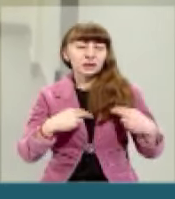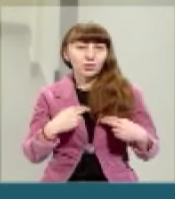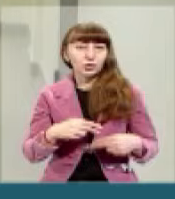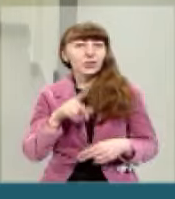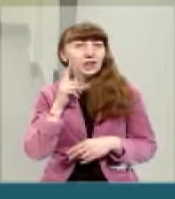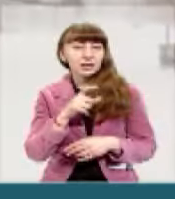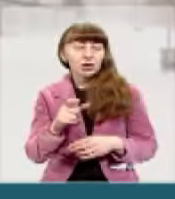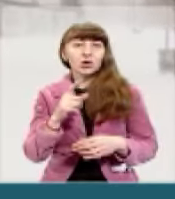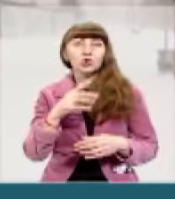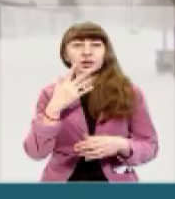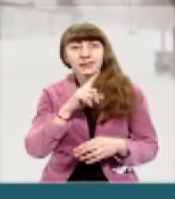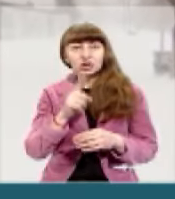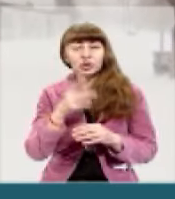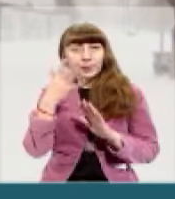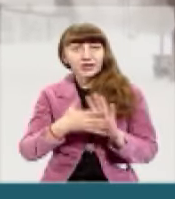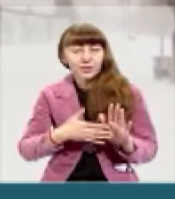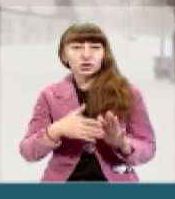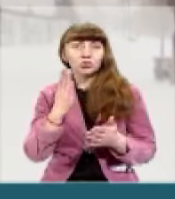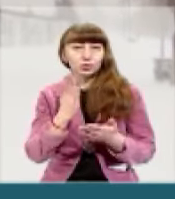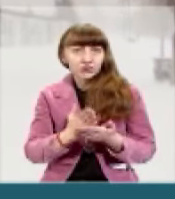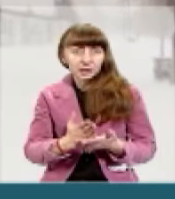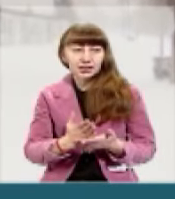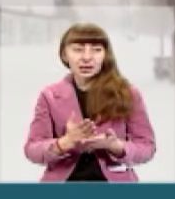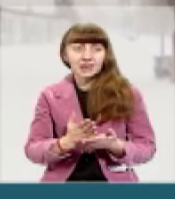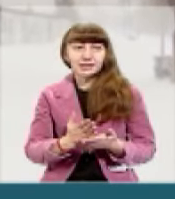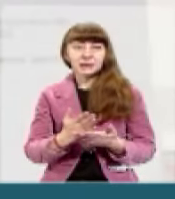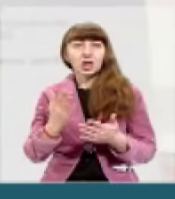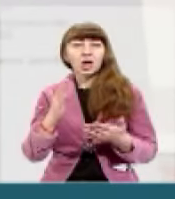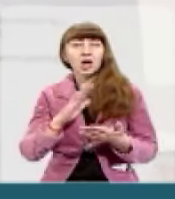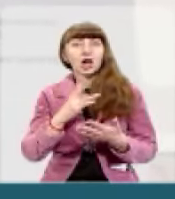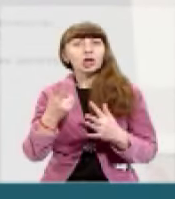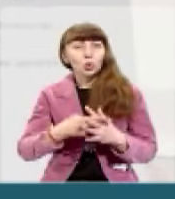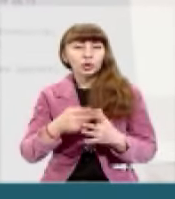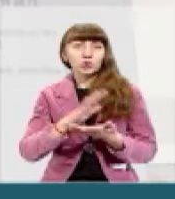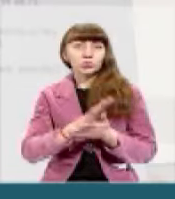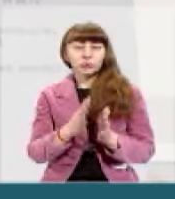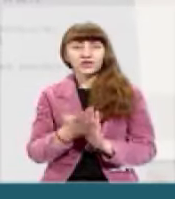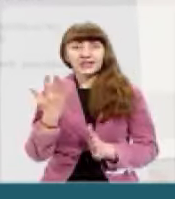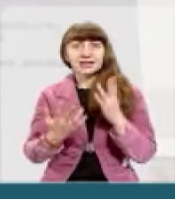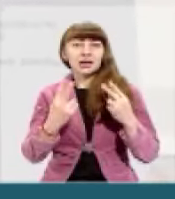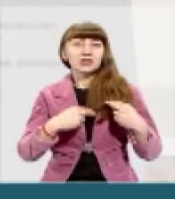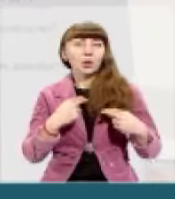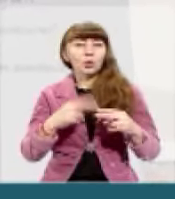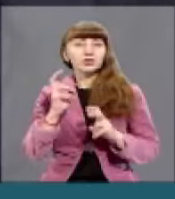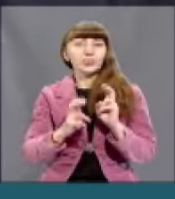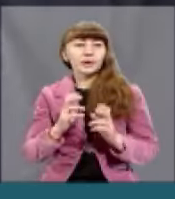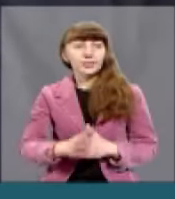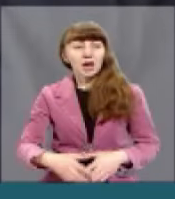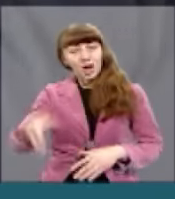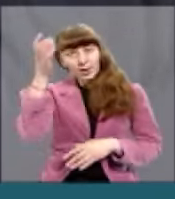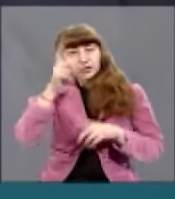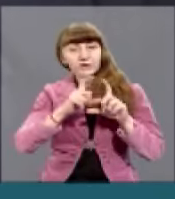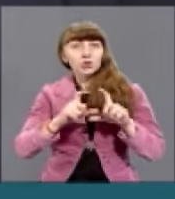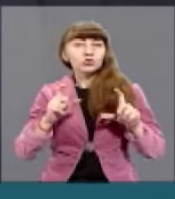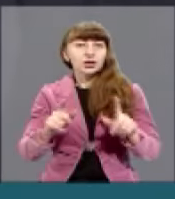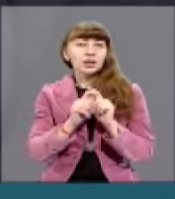стимулы у них есть. Следующий объект – комфортная школа. Сейчас строительные работы приостановлены из-за погодных условий. Образовательное